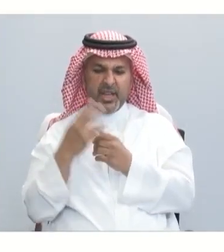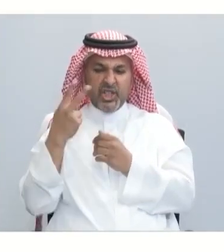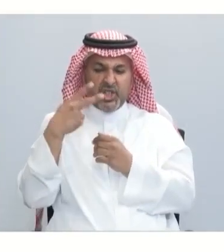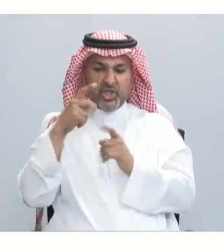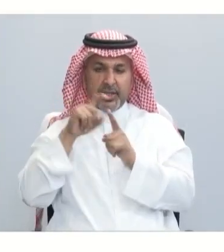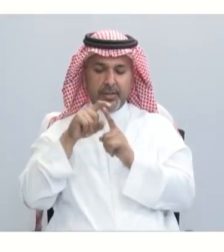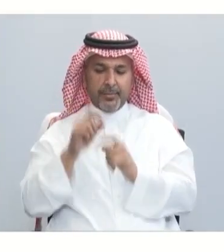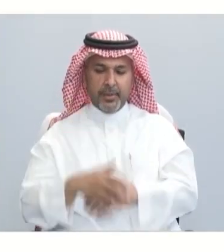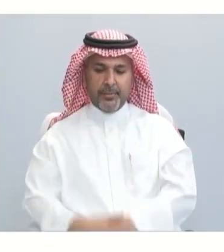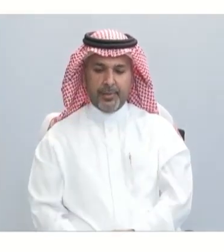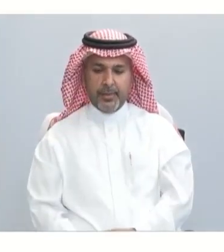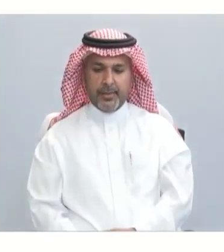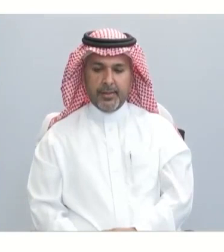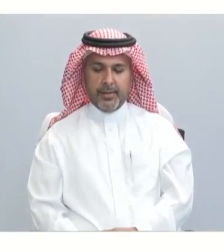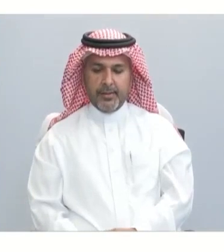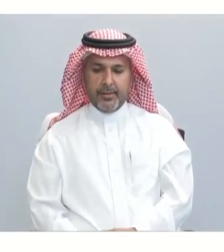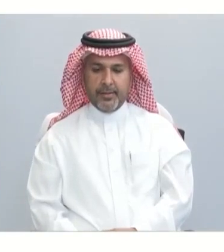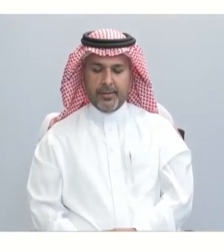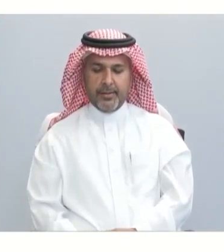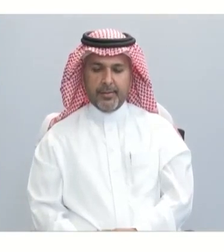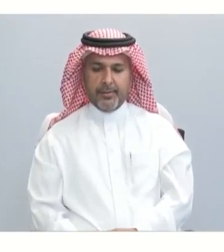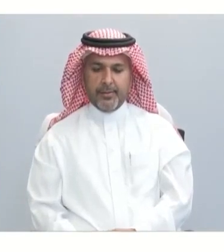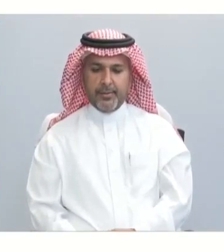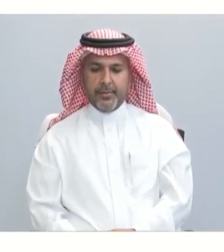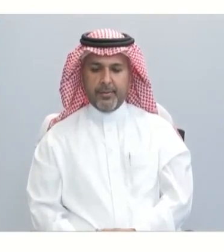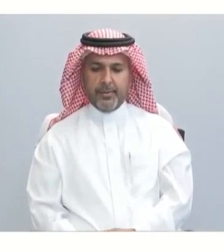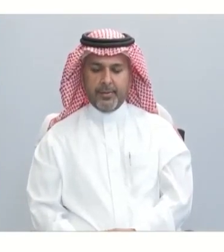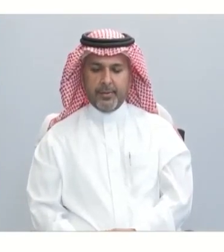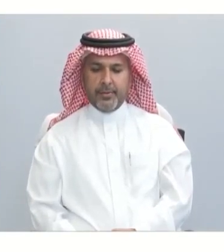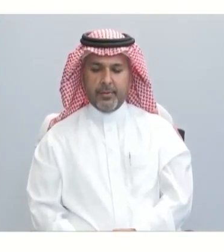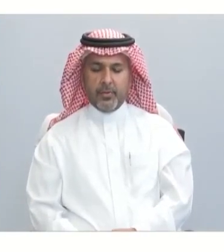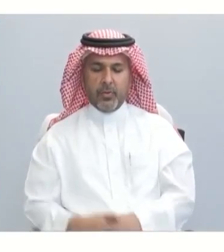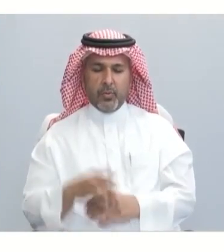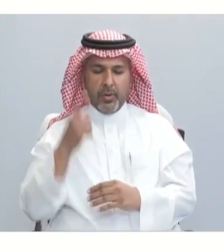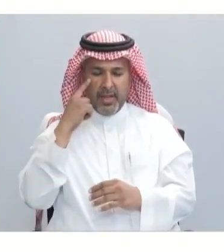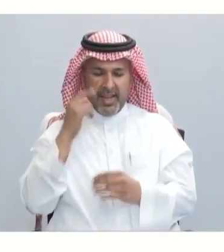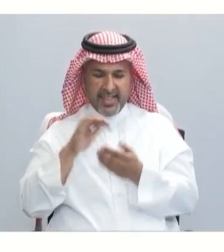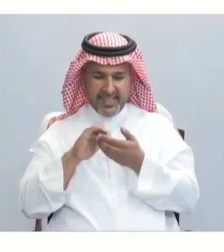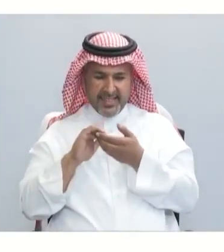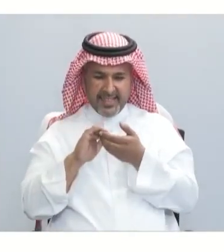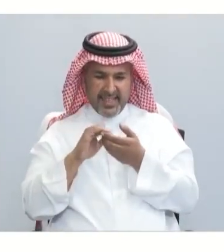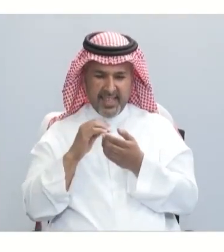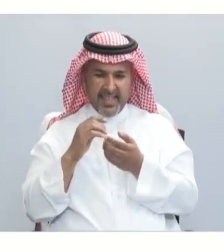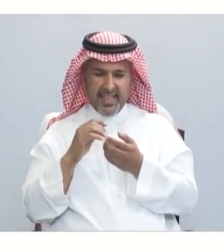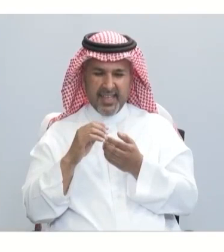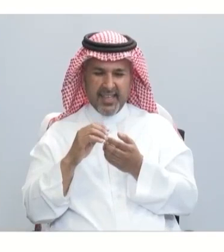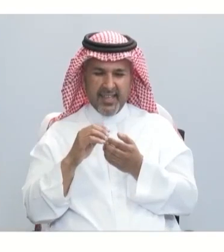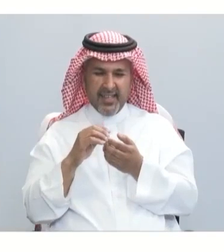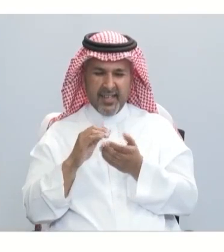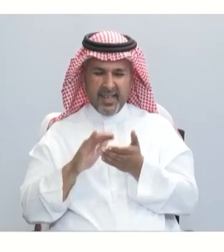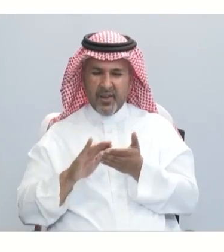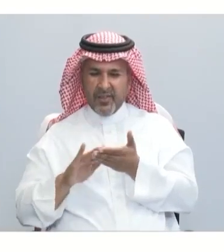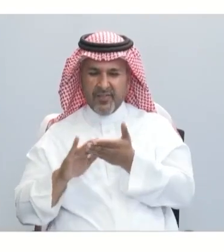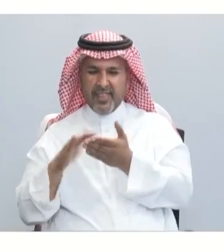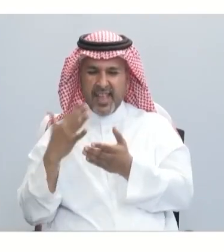بدر قسيمه خصم اضافيه بقيمه خمس ريالات عند اي عمليه شراء من المحل اذا عندنا خصم